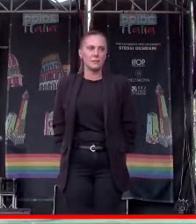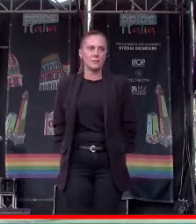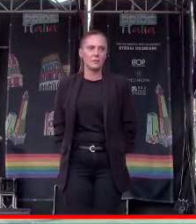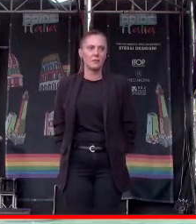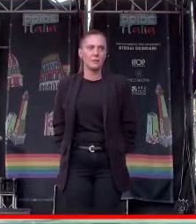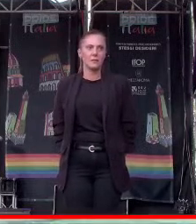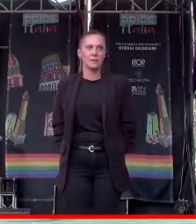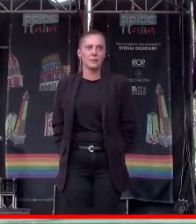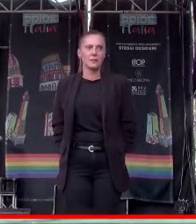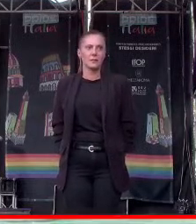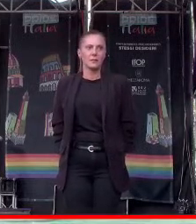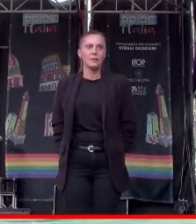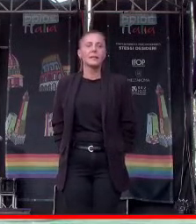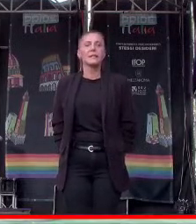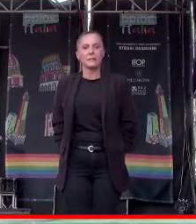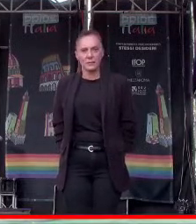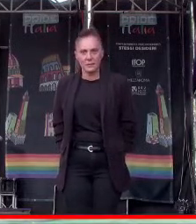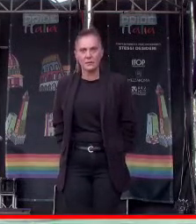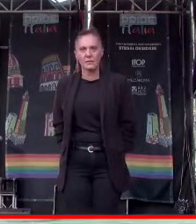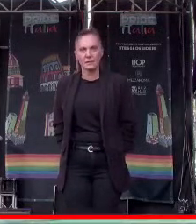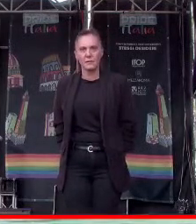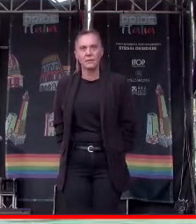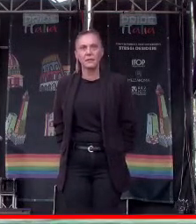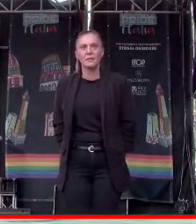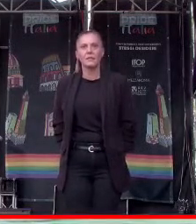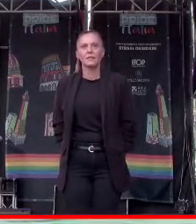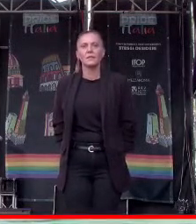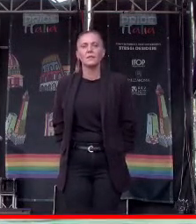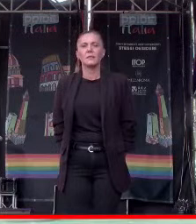microfono? Rimbomba comunque. No?